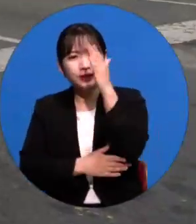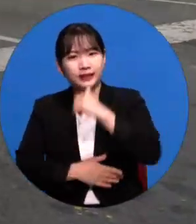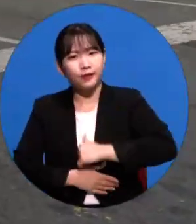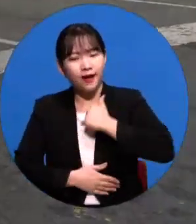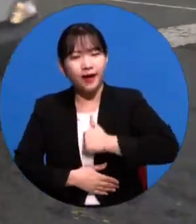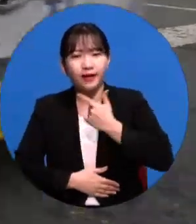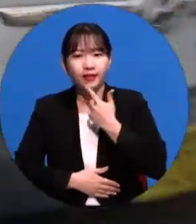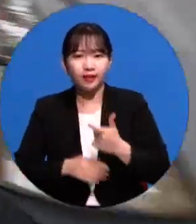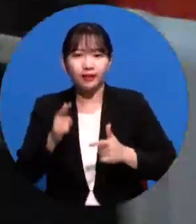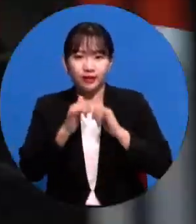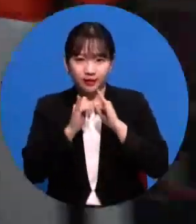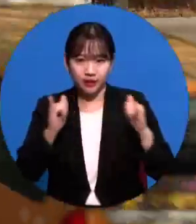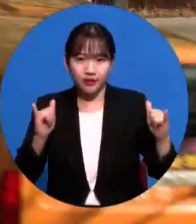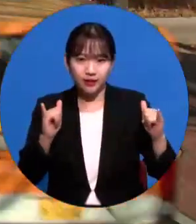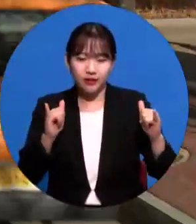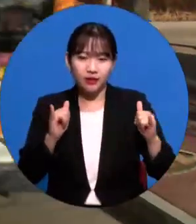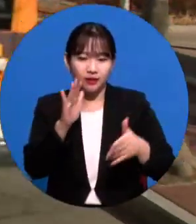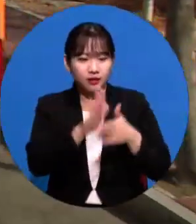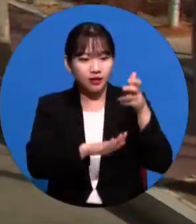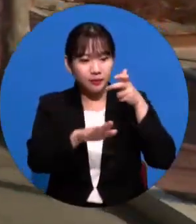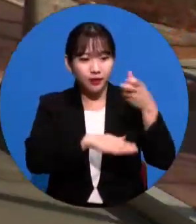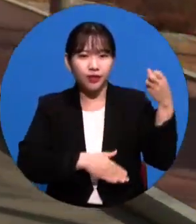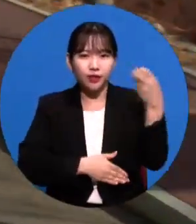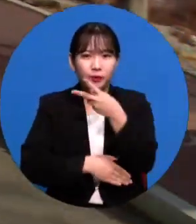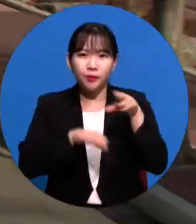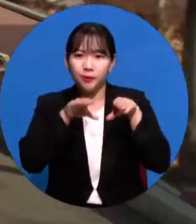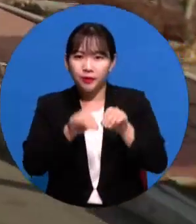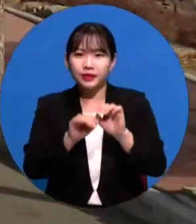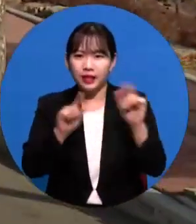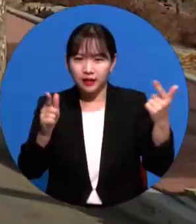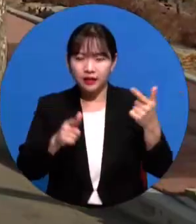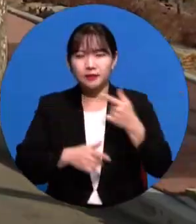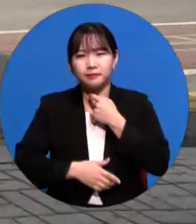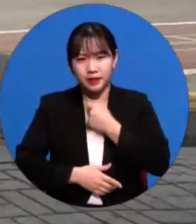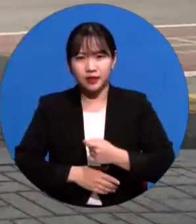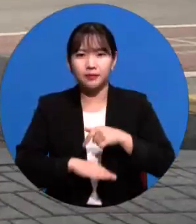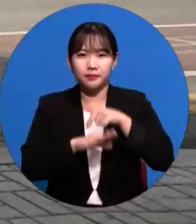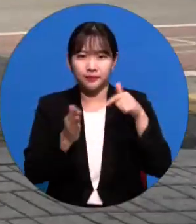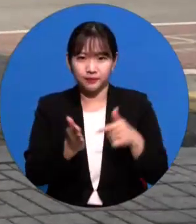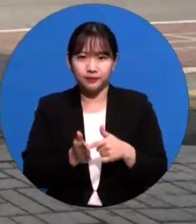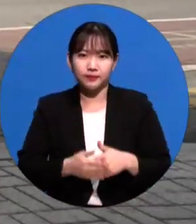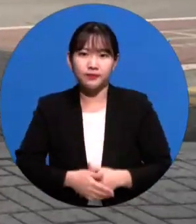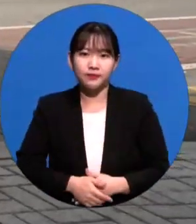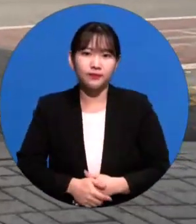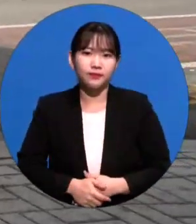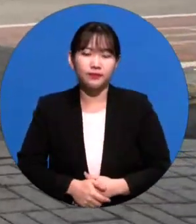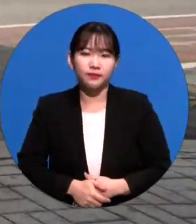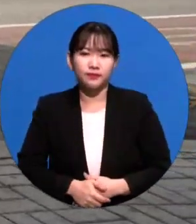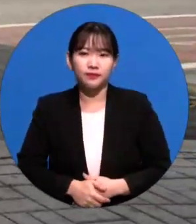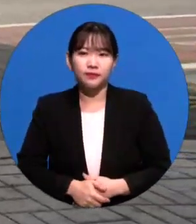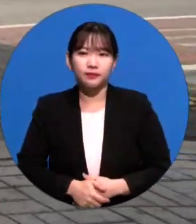화가 났던 시민들. 시내버스가 다시는 멈추지 않기를 바랐습니다. MBC 뉴스 박종호입니다.